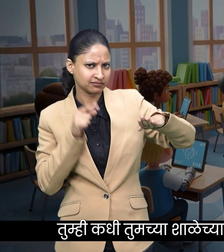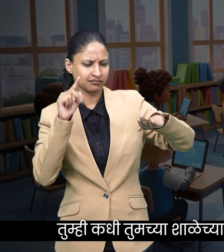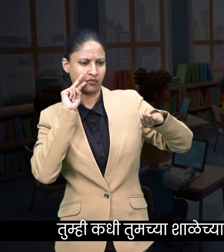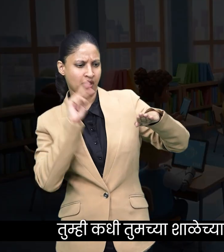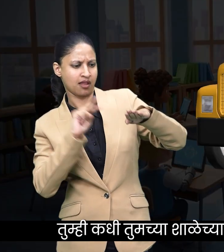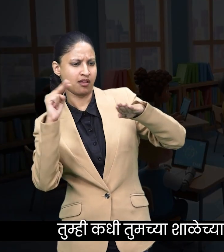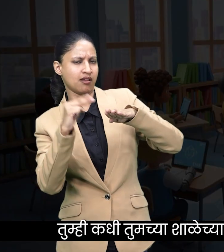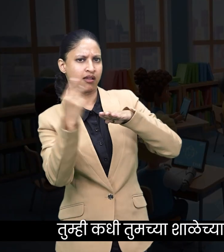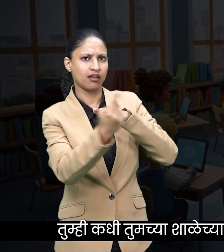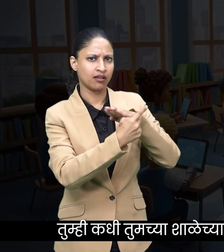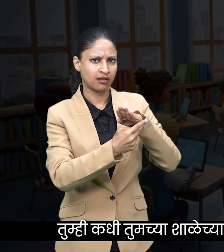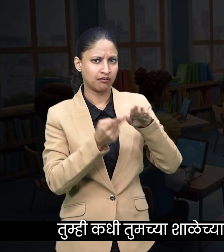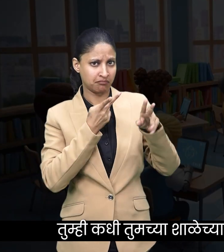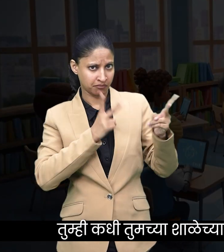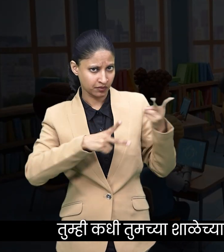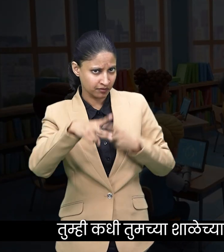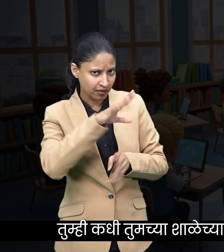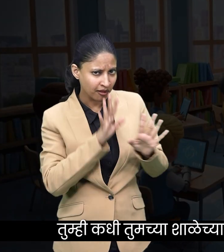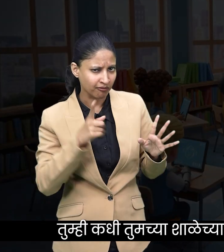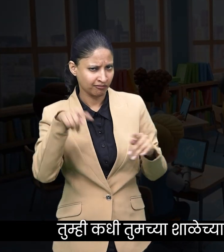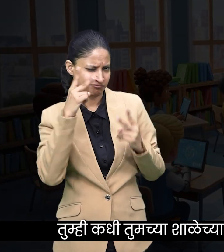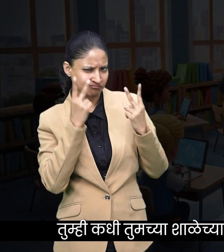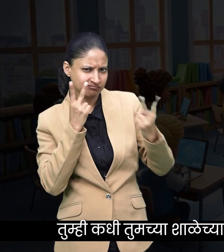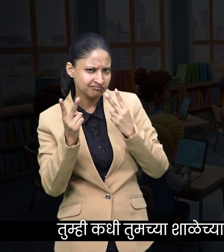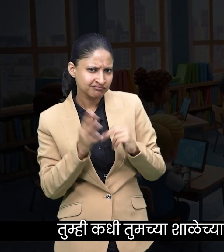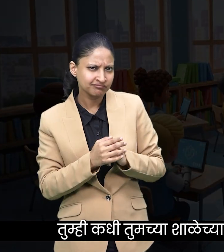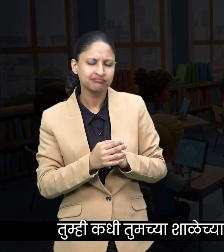कधी तुमच्या शाळेच्या बसकडे वेगवेगळ्या बाजूनी पाहिले आहे का?